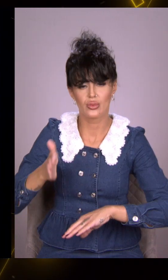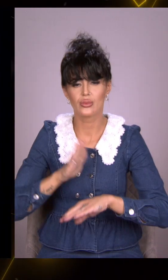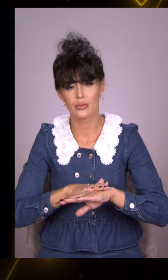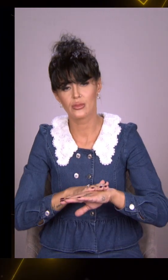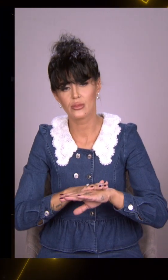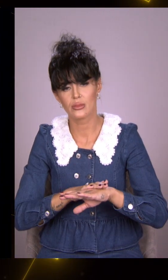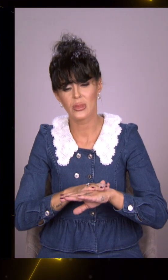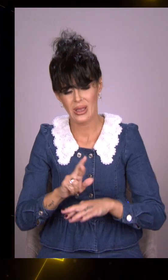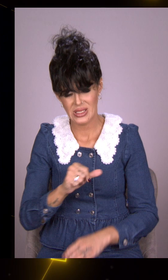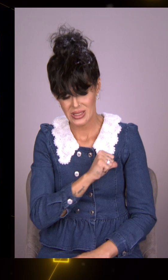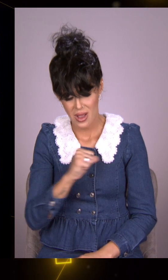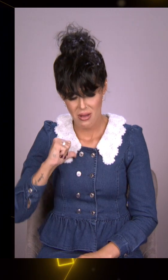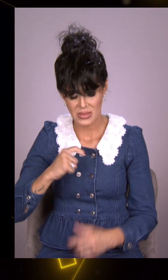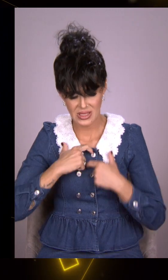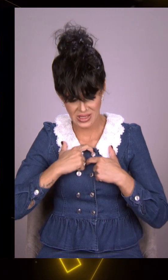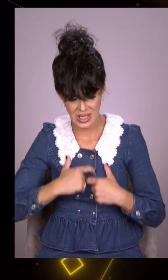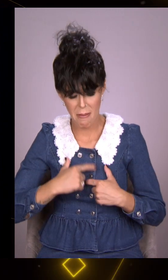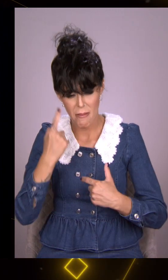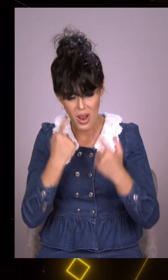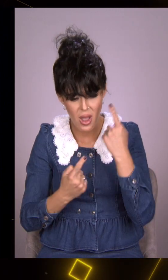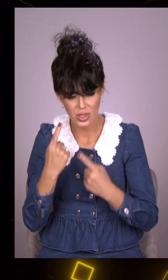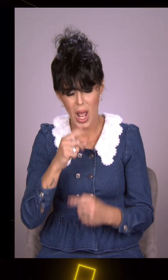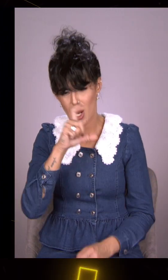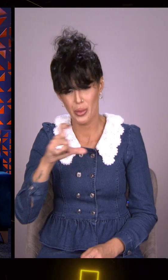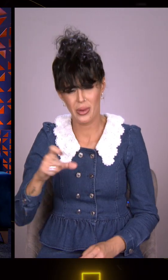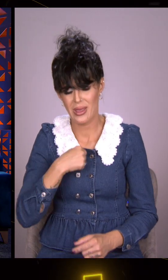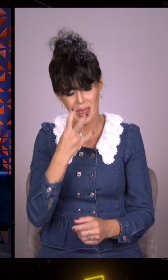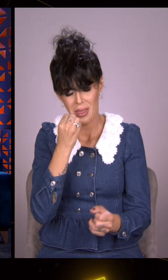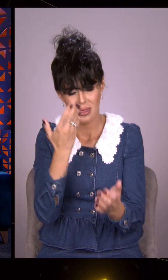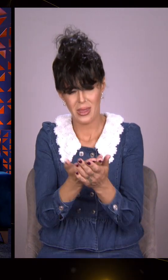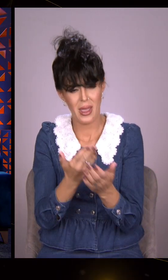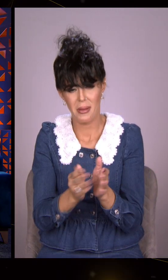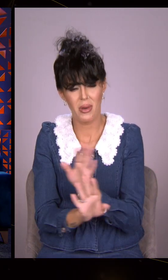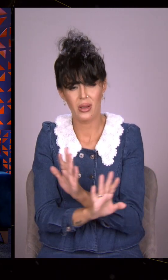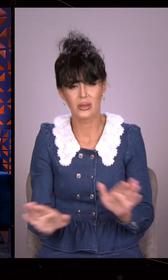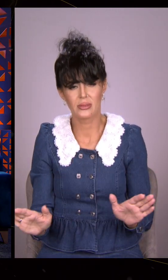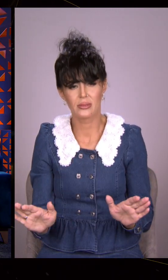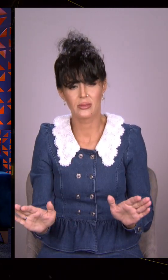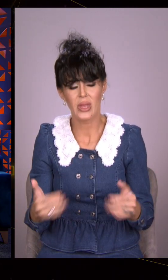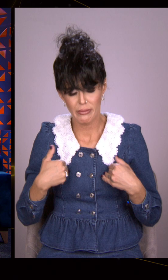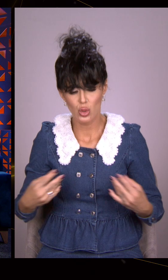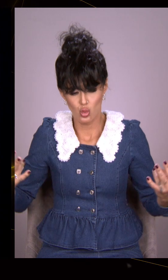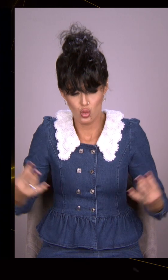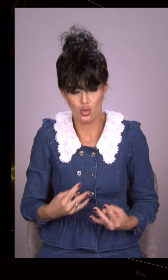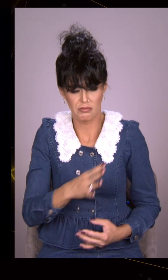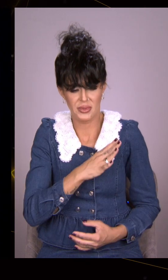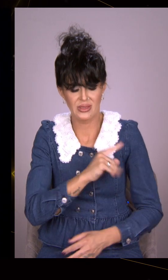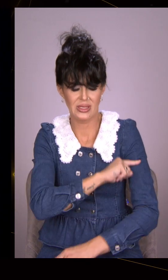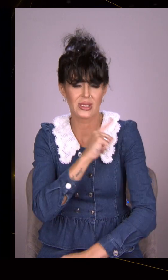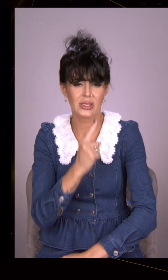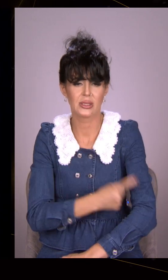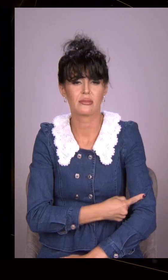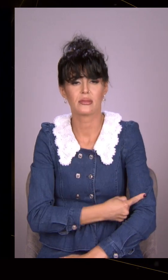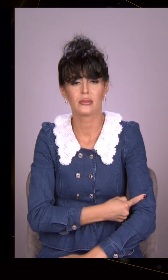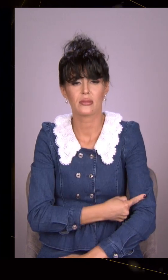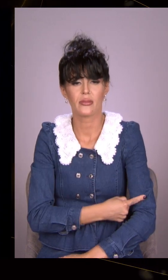Сам собі плачу, ну, коли сам. На людях то, звісно, ну, мушу бути сильним, мушу. А як